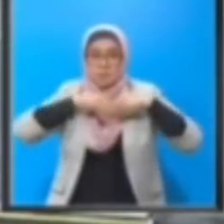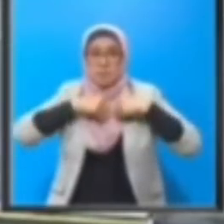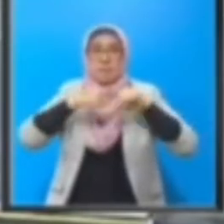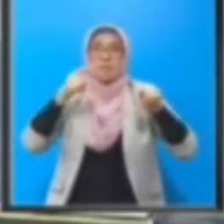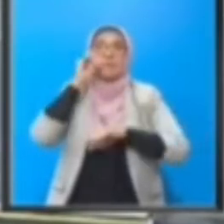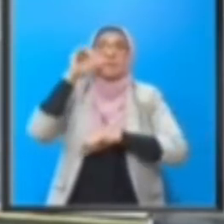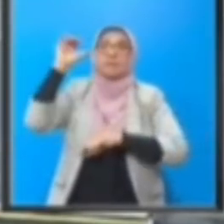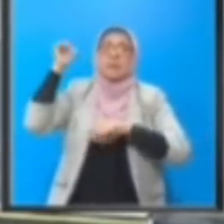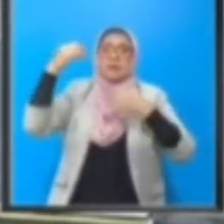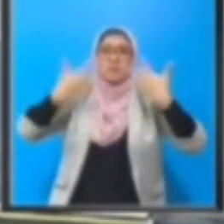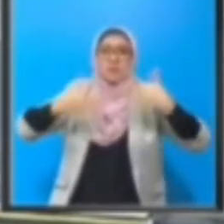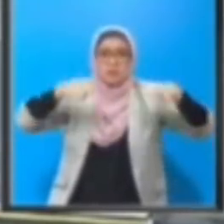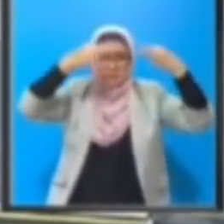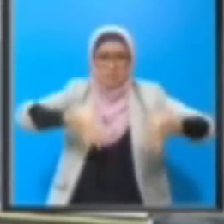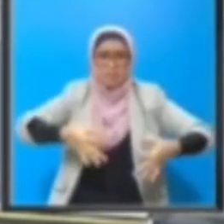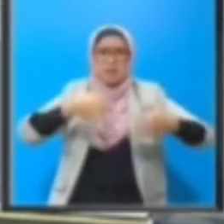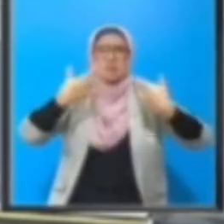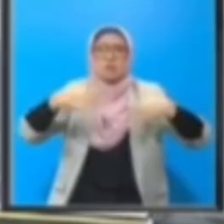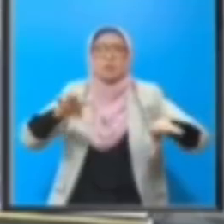dipertimbangkan dan telah diputuskan.